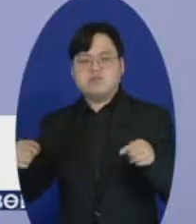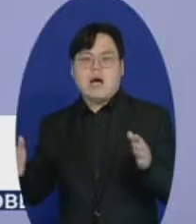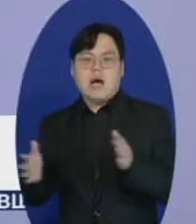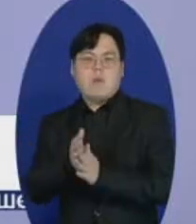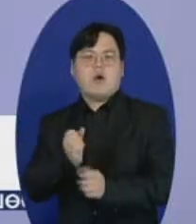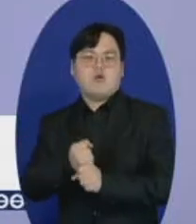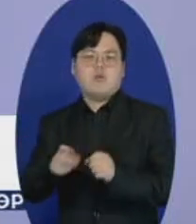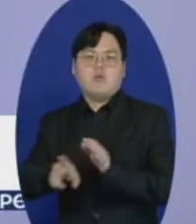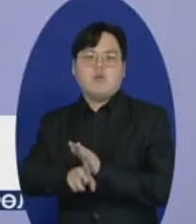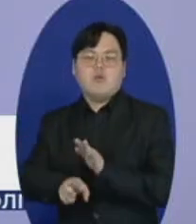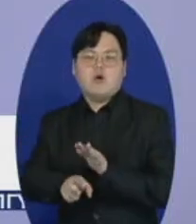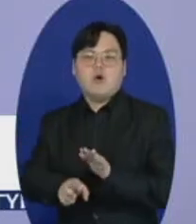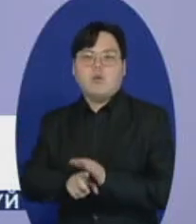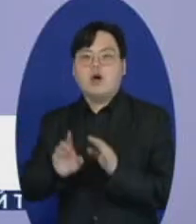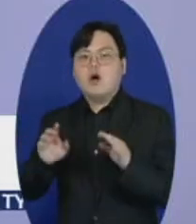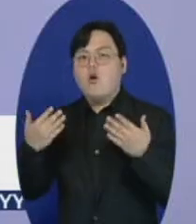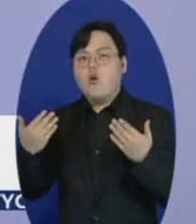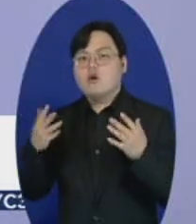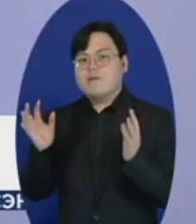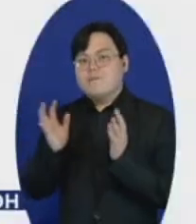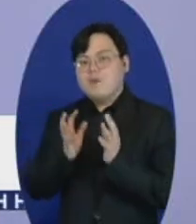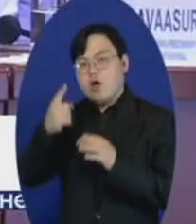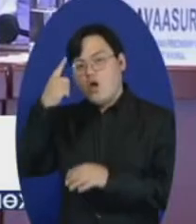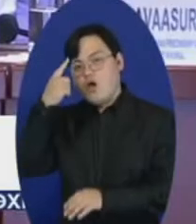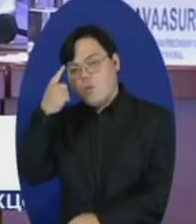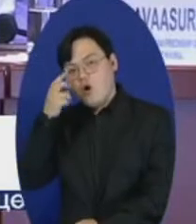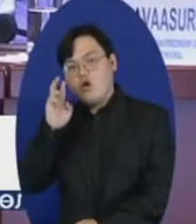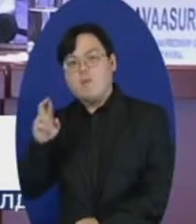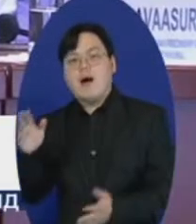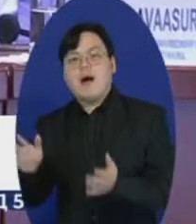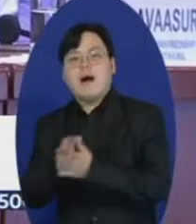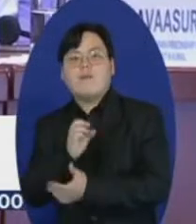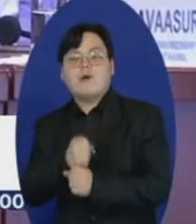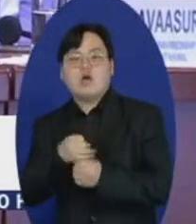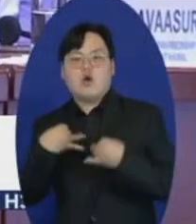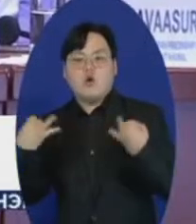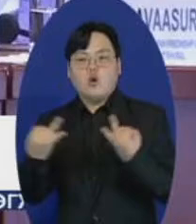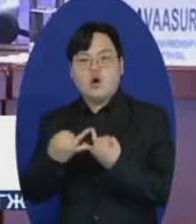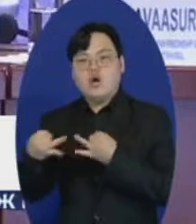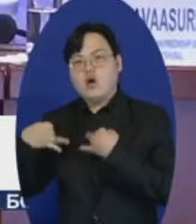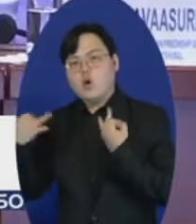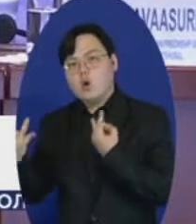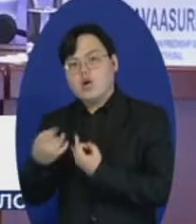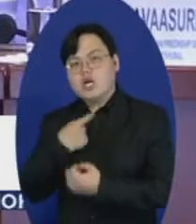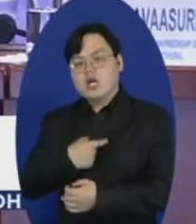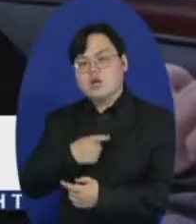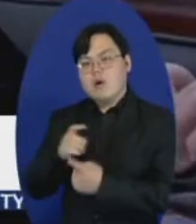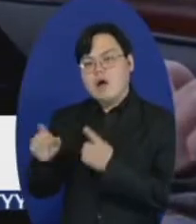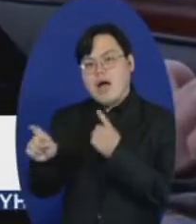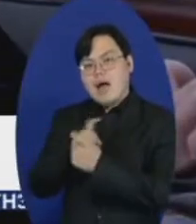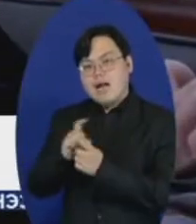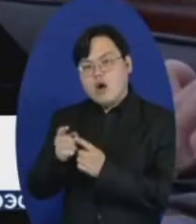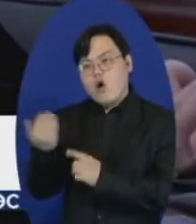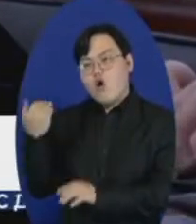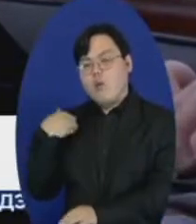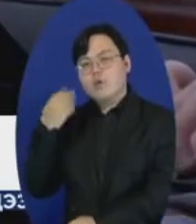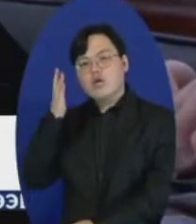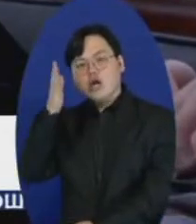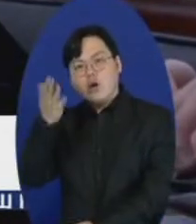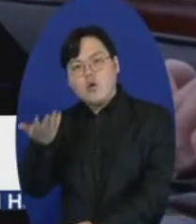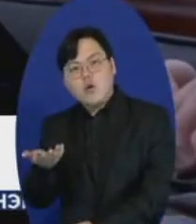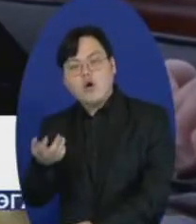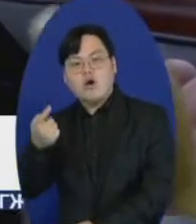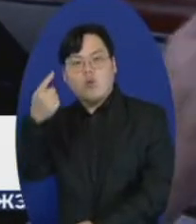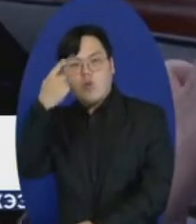байна гэж. Их хурлын симпозиумын үеэр Япон Монголын хамтын ажиллагаа, парламентийн гишүүд хоорондын харилцааны өнгөрсөн ба ирээдүй мөн Япон